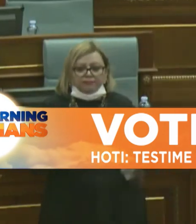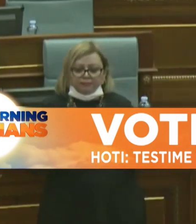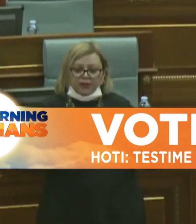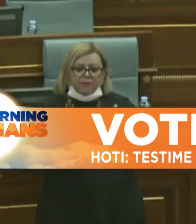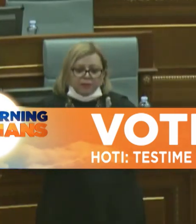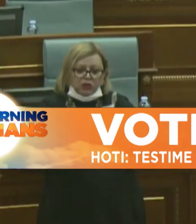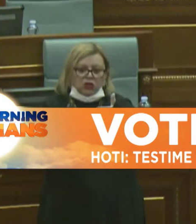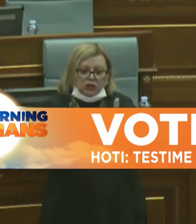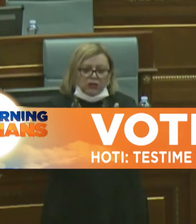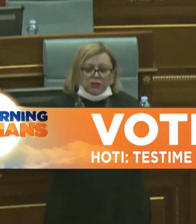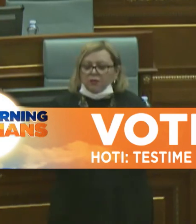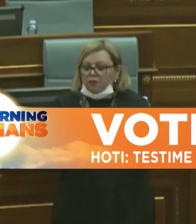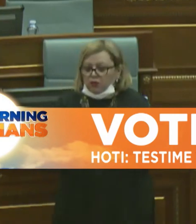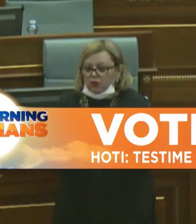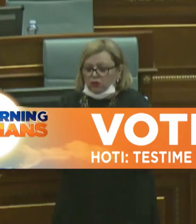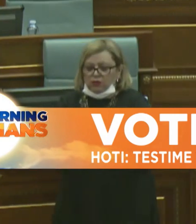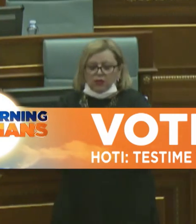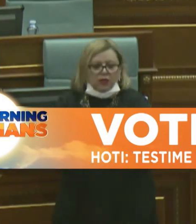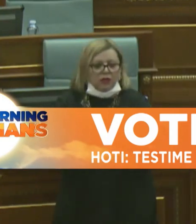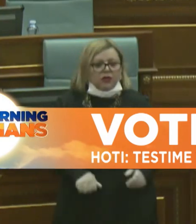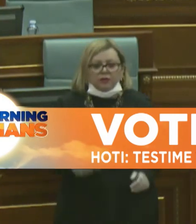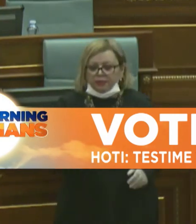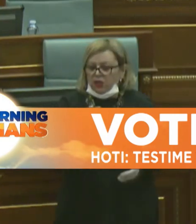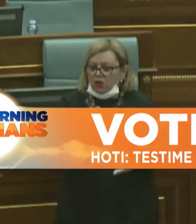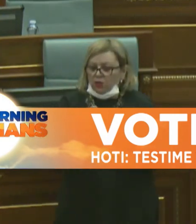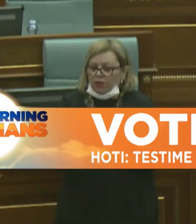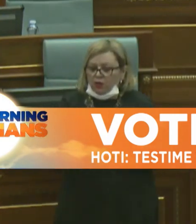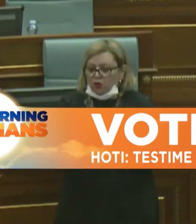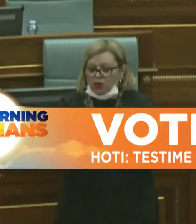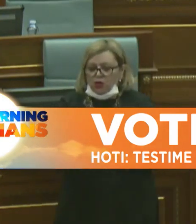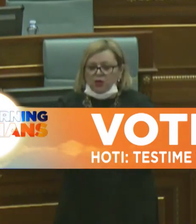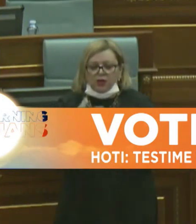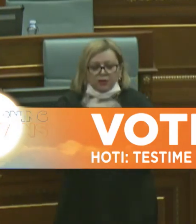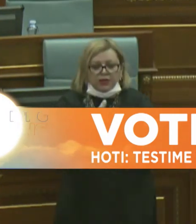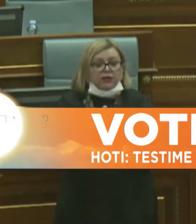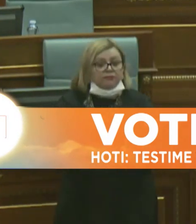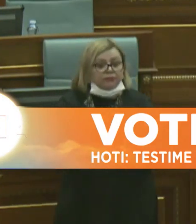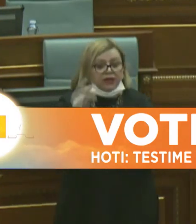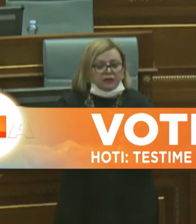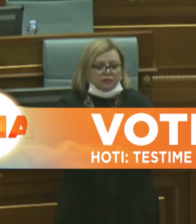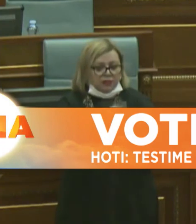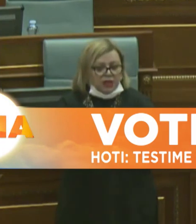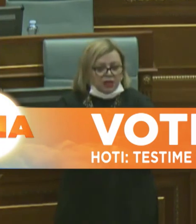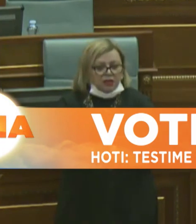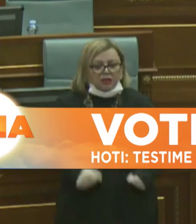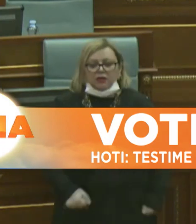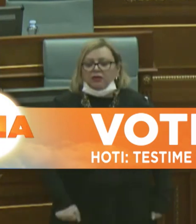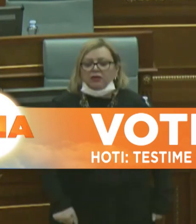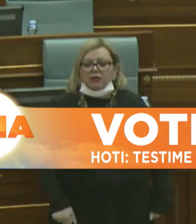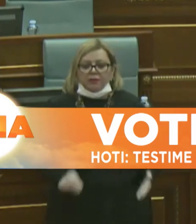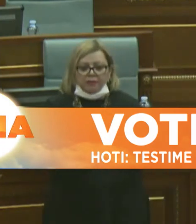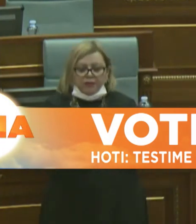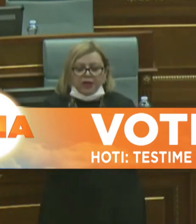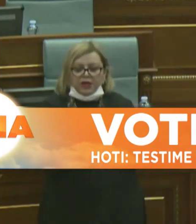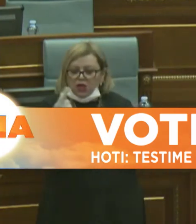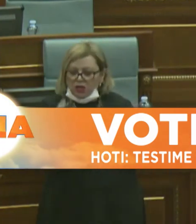për mbështetjen e punësimit, siç janë subvencionimi i pagës për punëtor në biznese që preken nga pandemia, subvencionimi i pagës